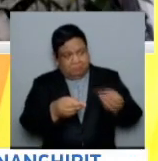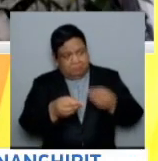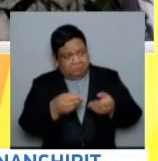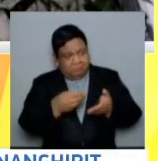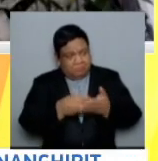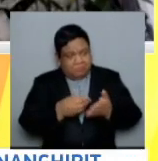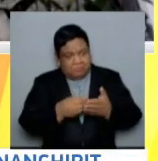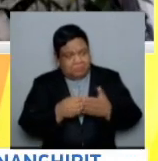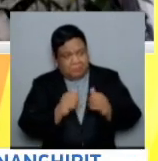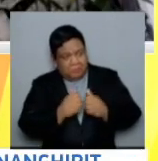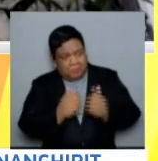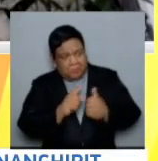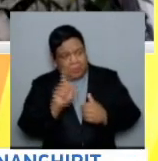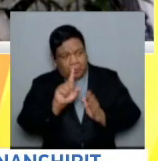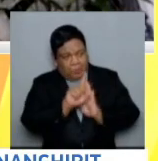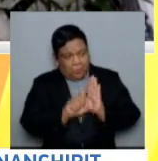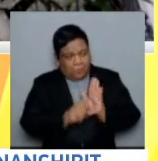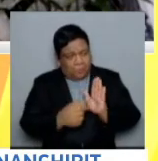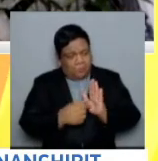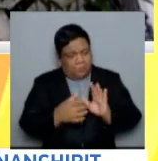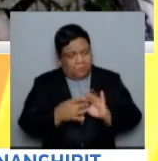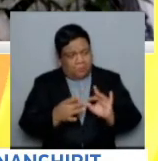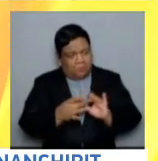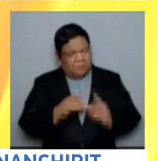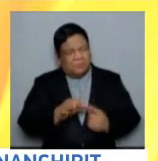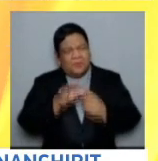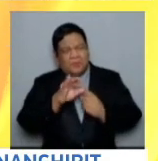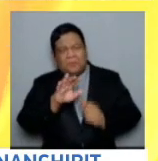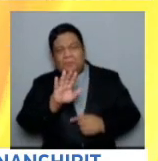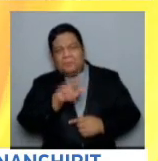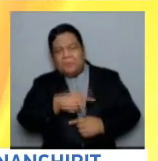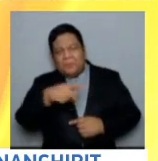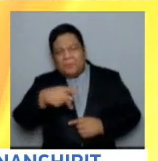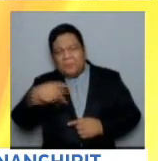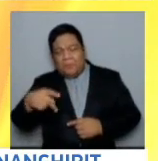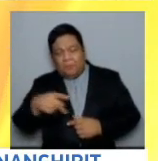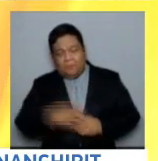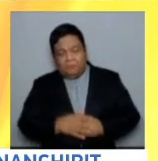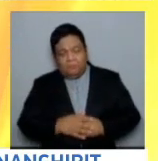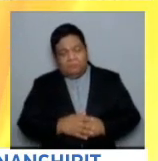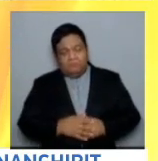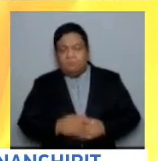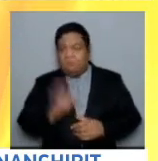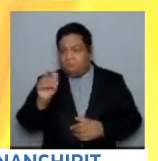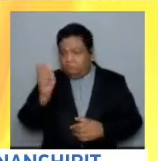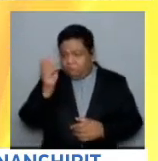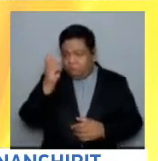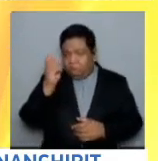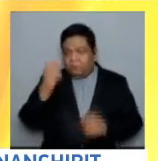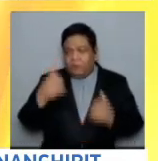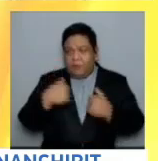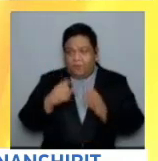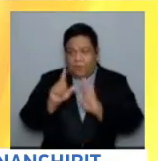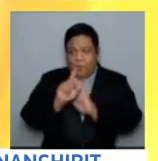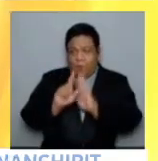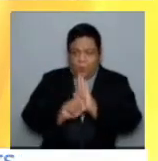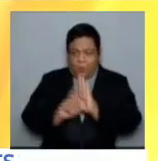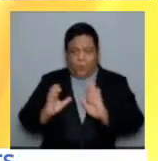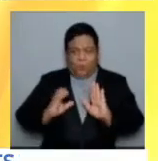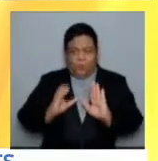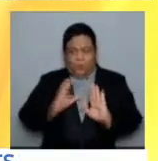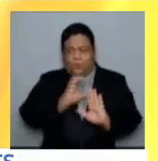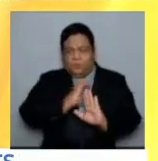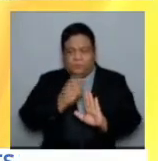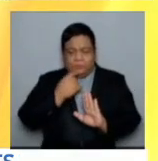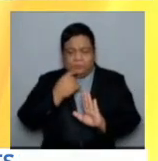Act, halimbawa o isang batas na ipinasa ng Kongreso para ipagbawal ang sangla ATM scheme,